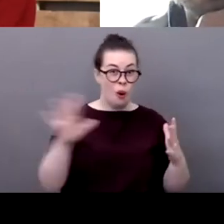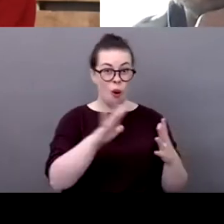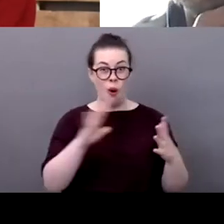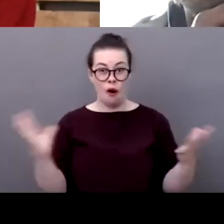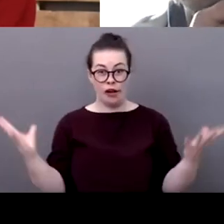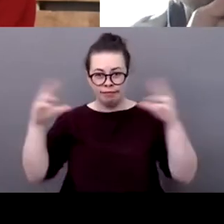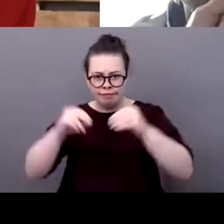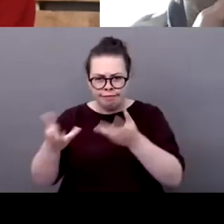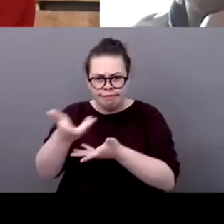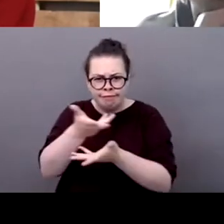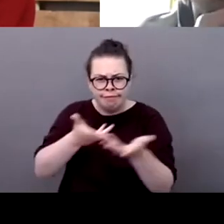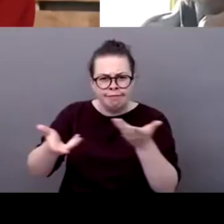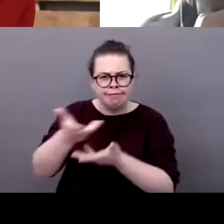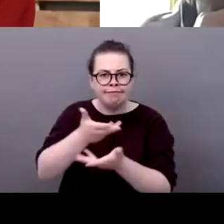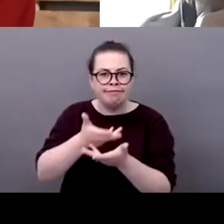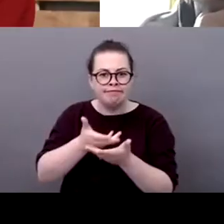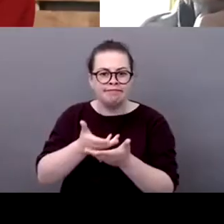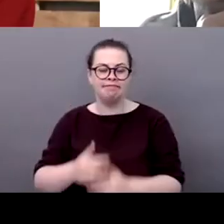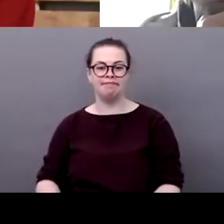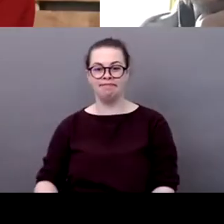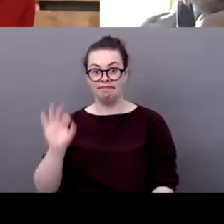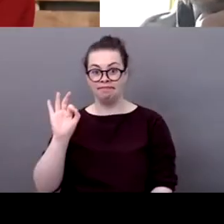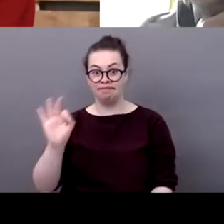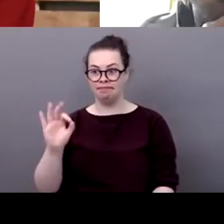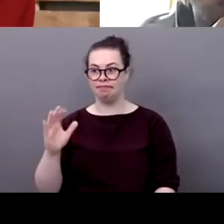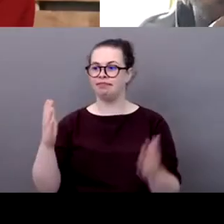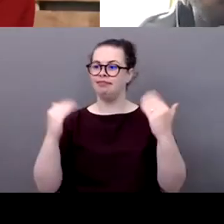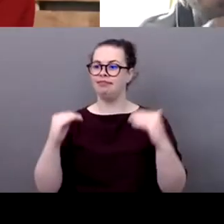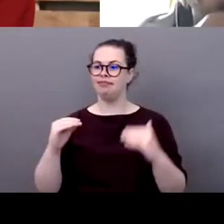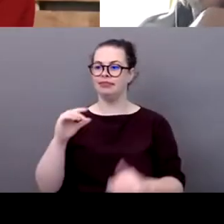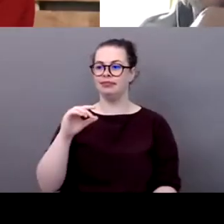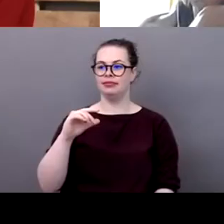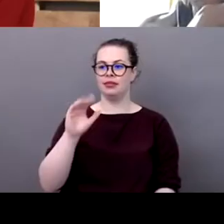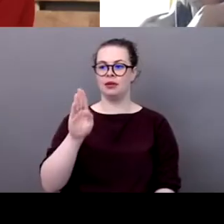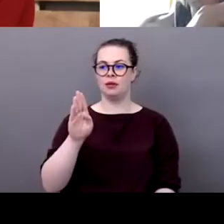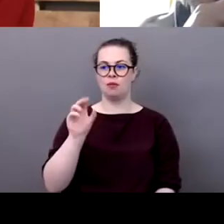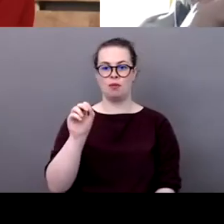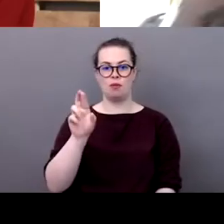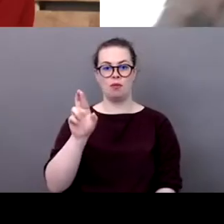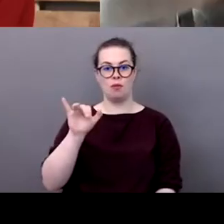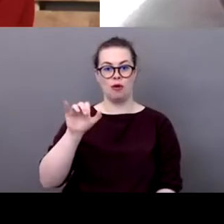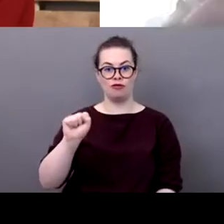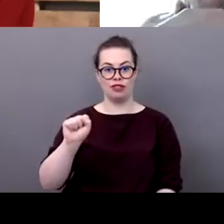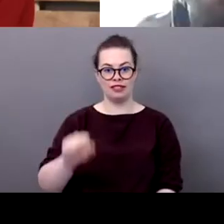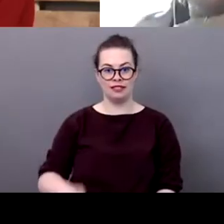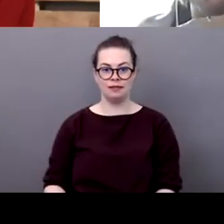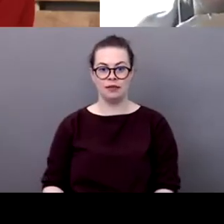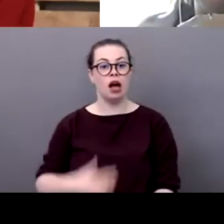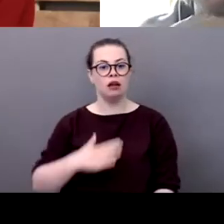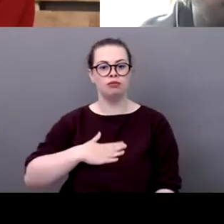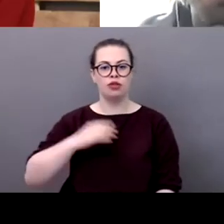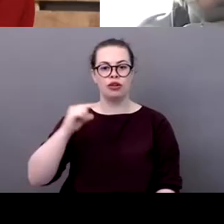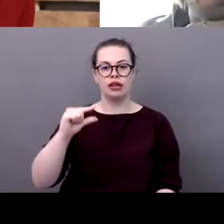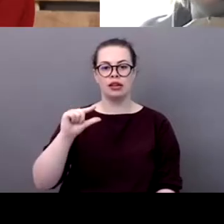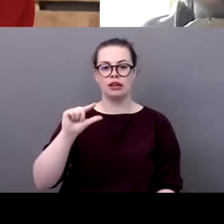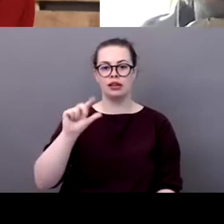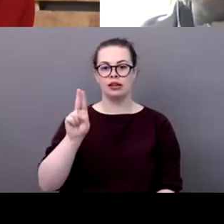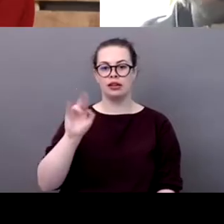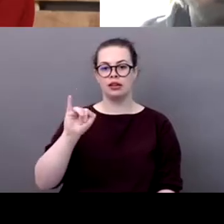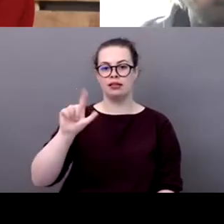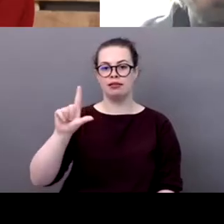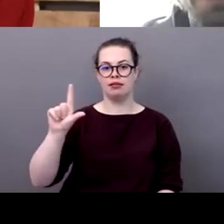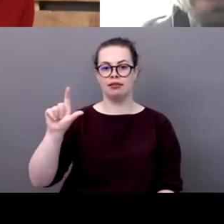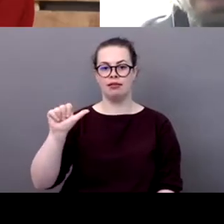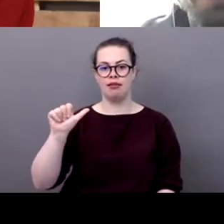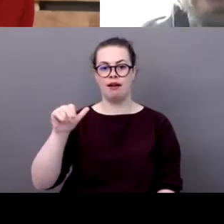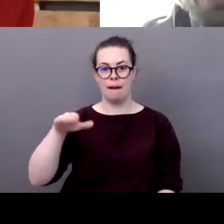Guillaume Bouvet. Yes, hello everybody, speaking from Annecy in the French Alps. Just speaking today on behalf of Outdoor